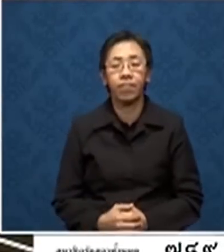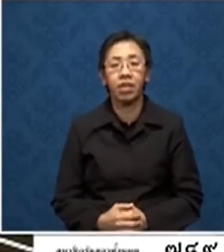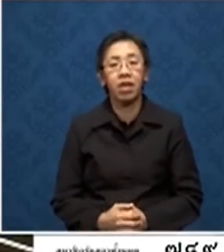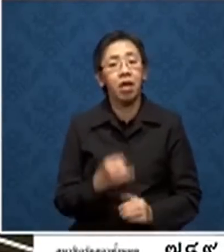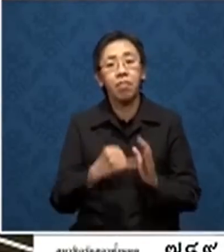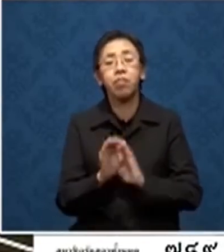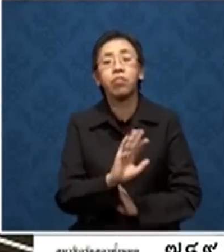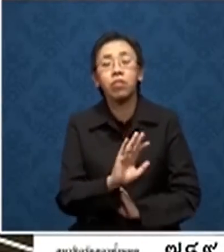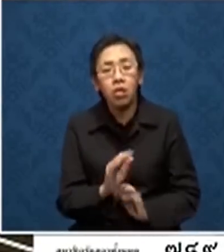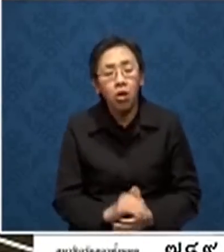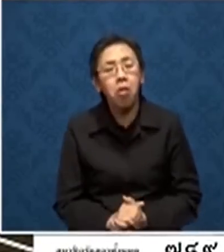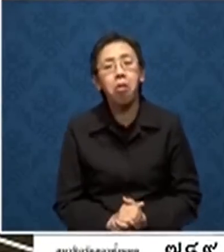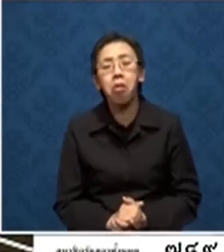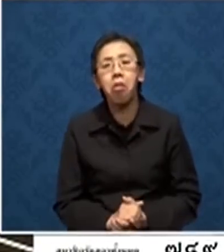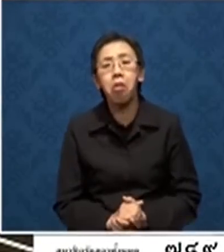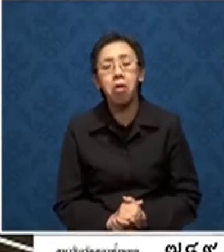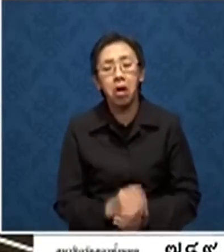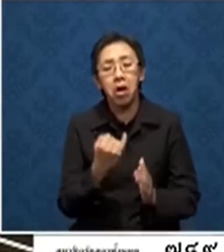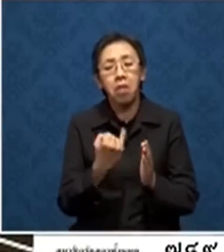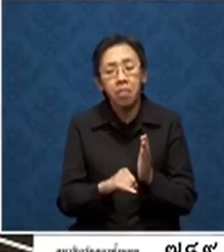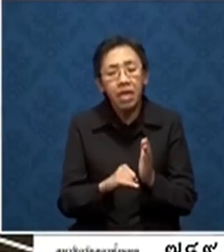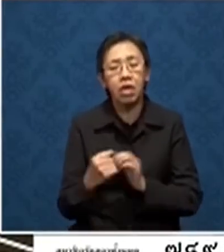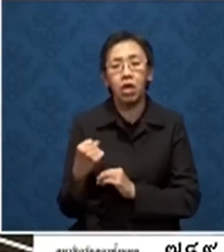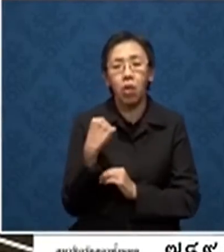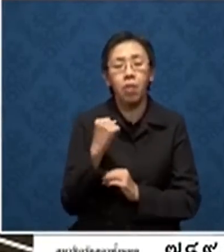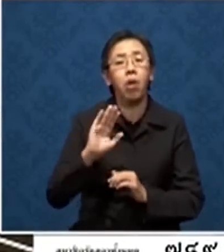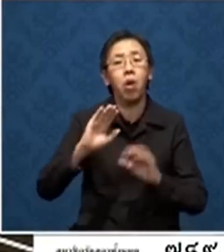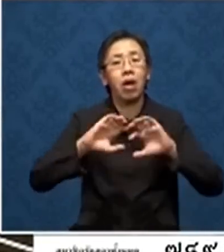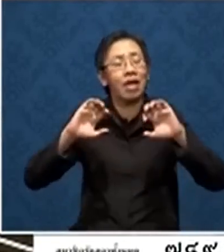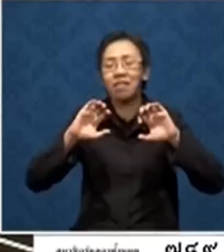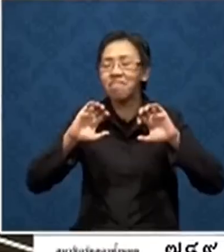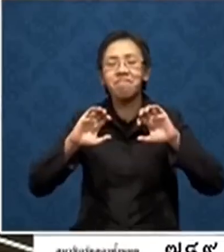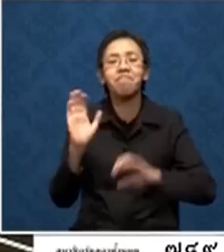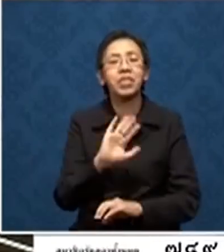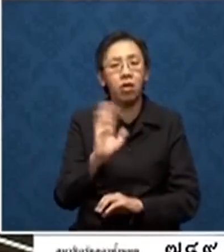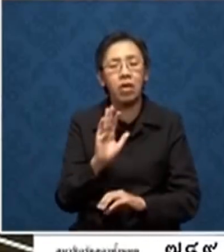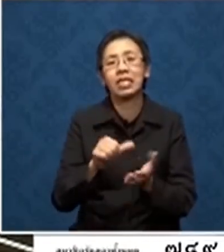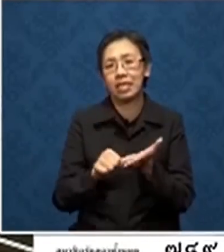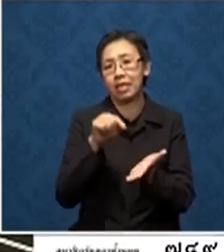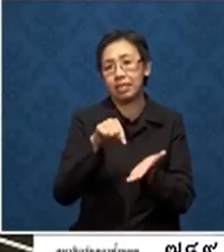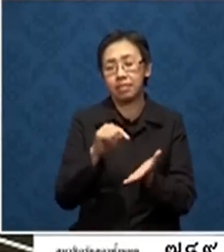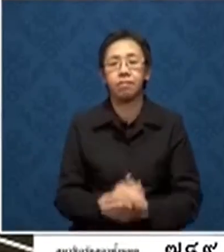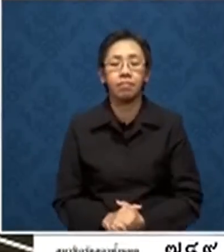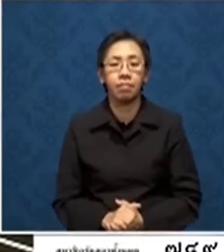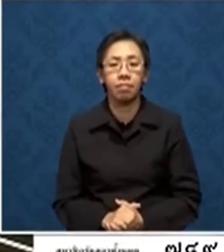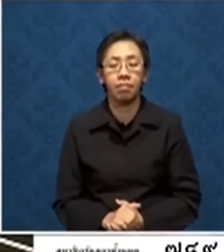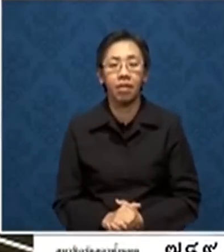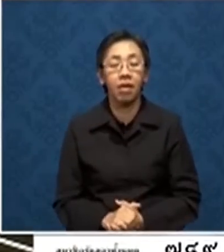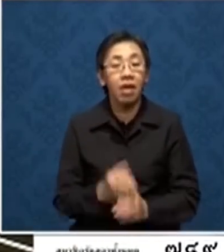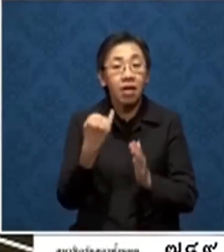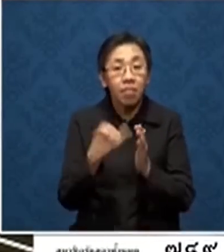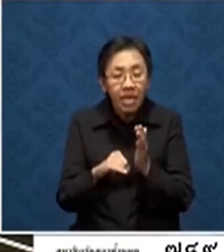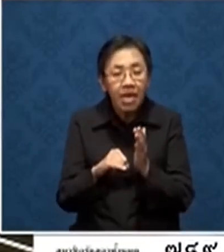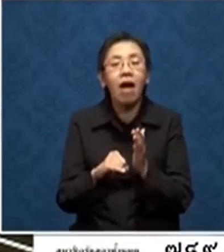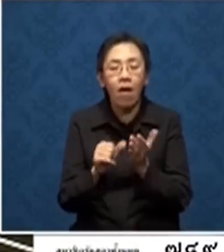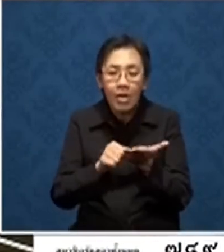ไม่ให้เป็นความผิดความผิดที่เกี่ยวกับความมั่นคงแห่งราชอาณาจักรไทยอีกต่อไปกำหนดงวดความผิดขึ้นมาใหม่